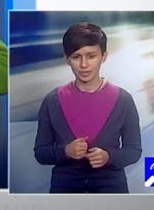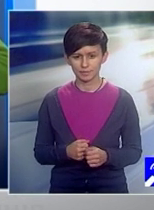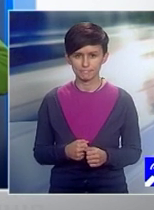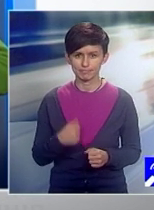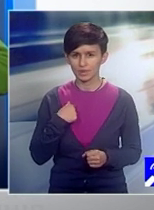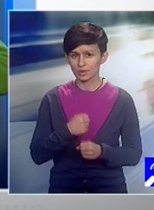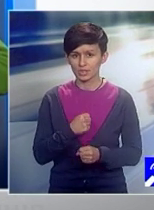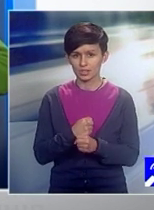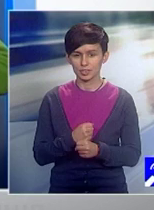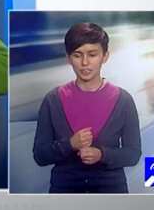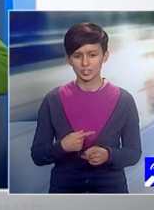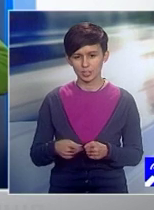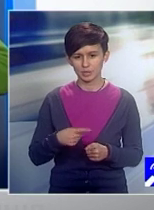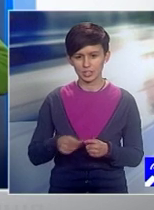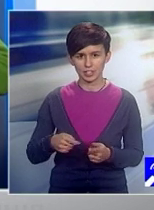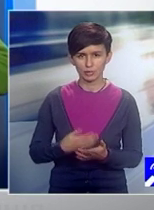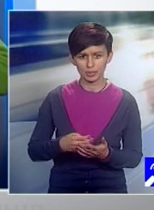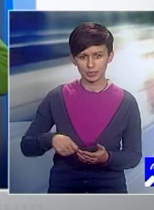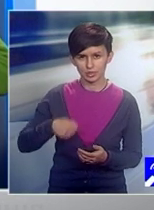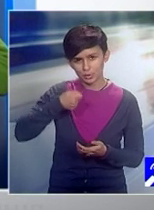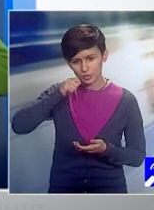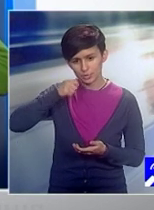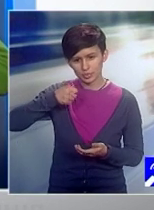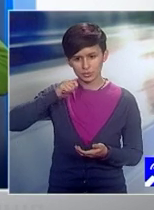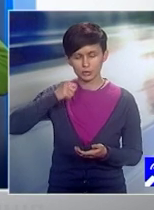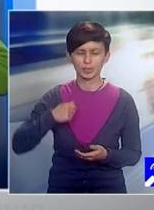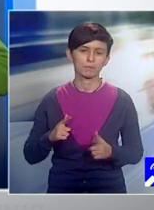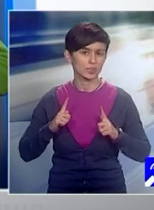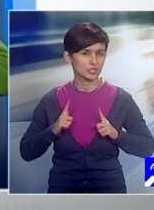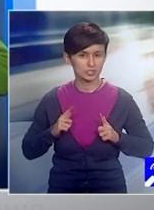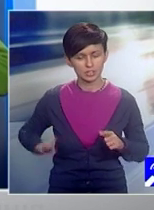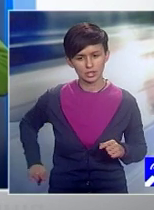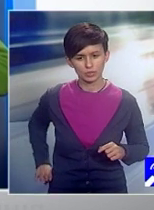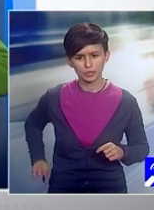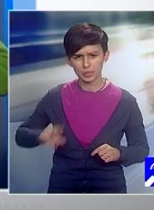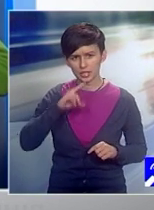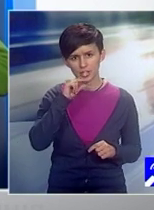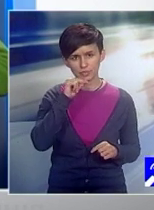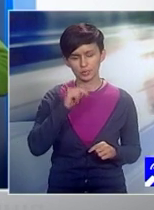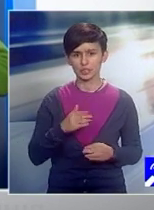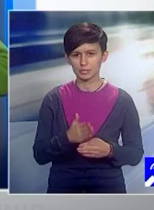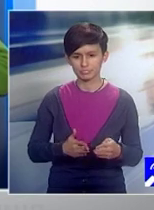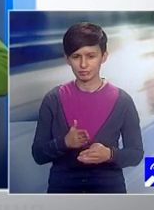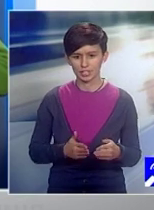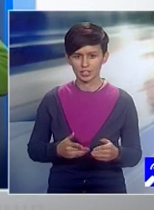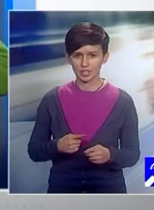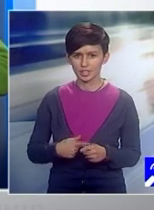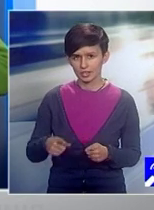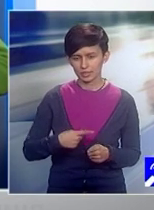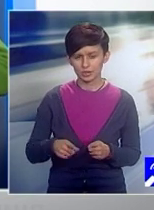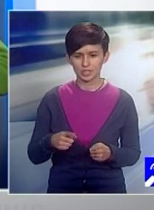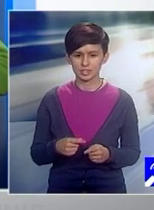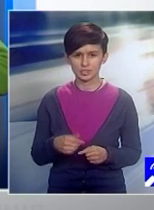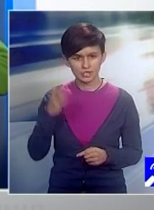că în rest nu prea aveam calificările necesare. Și stând cu femeile acolo, vorbind, curățând, tăind, mai chicotind,